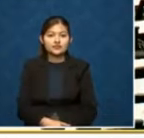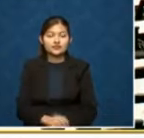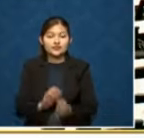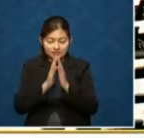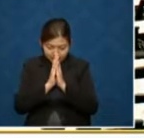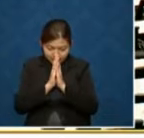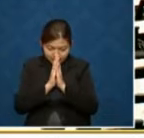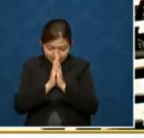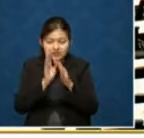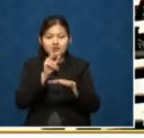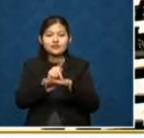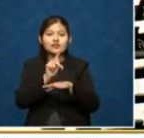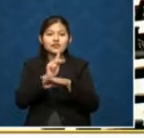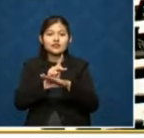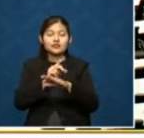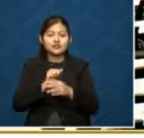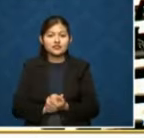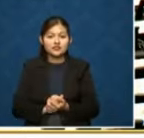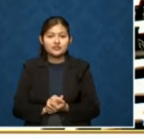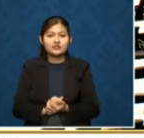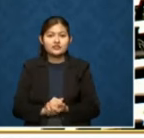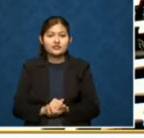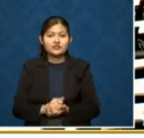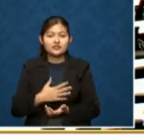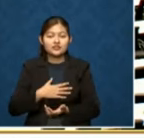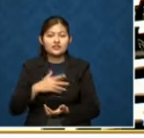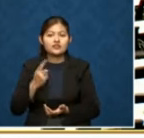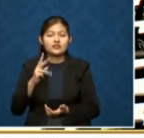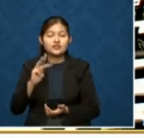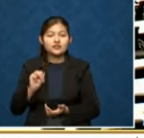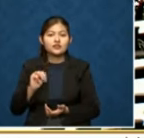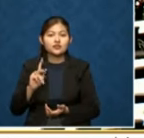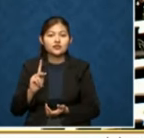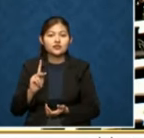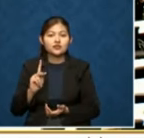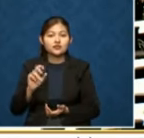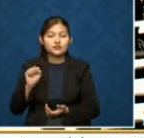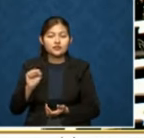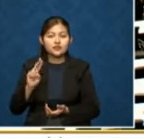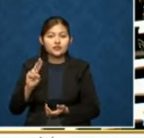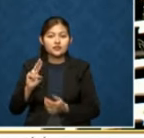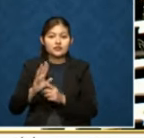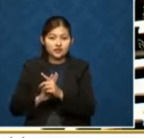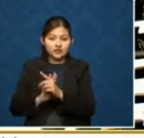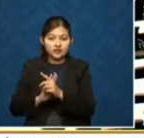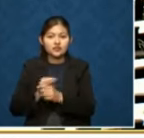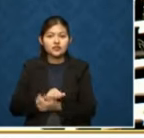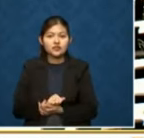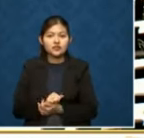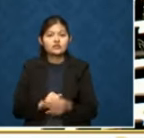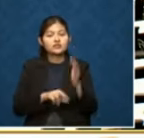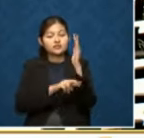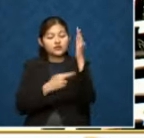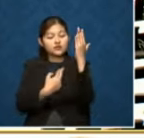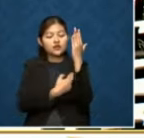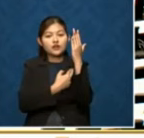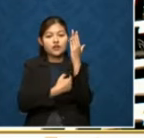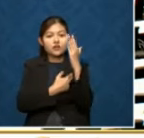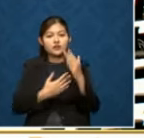กับเรียนท่านประธานสภาที่เคารพกับผมนายคงกิจฉัตรมิรัตน์สมาชิกสภาผู้แทนราษฎรจังหวัดระนองพรรคภูมิใจ